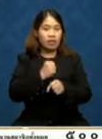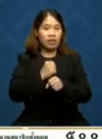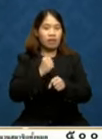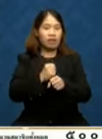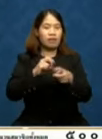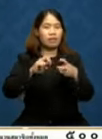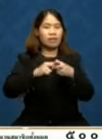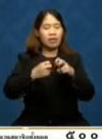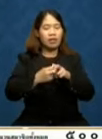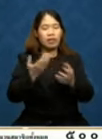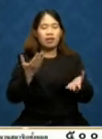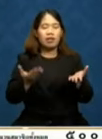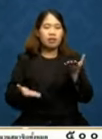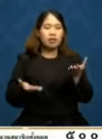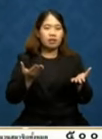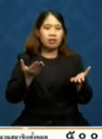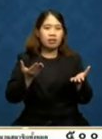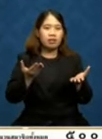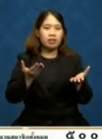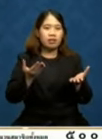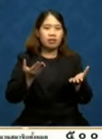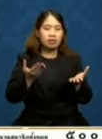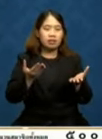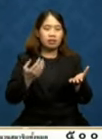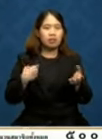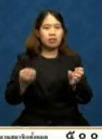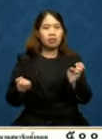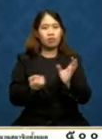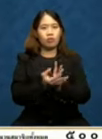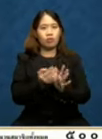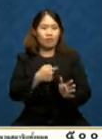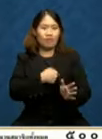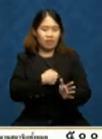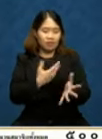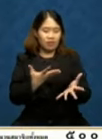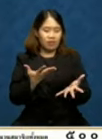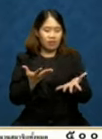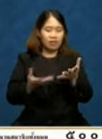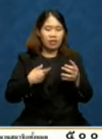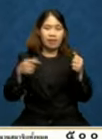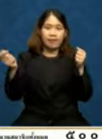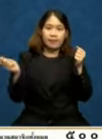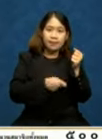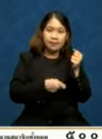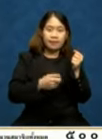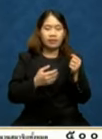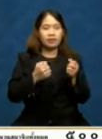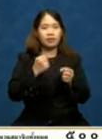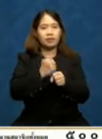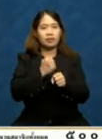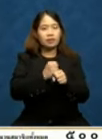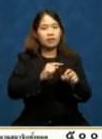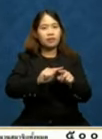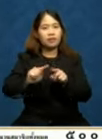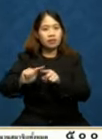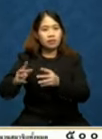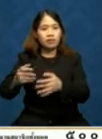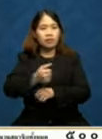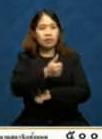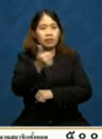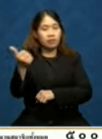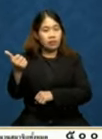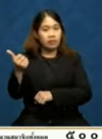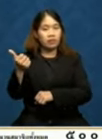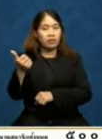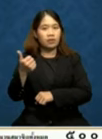ารุณกรรมหรือทำร้ายร่างกายหรือจิตใจไม่เป็นการเฆี่ยนตีการทำโทษอื่นใดอันเ